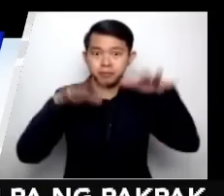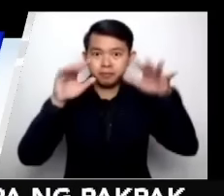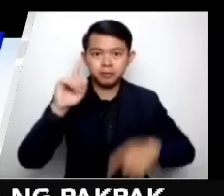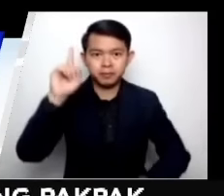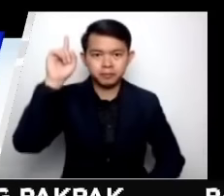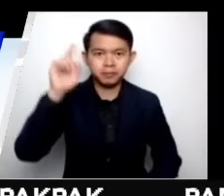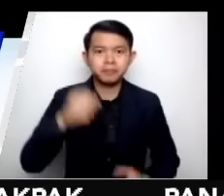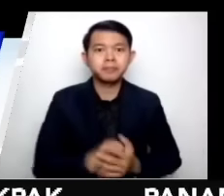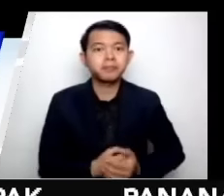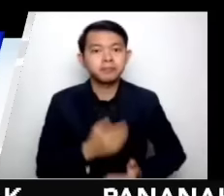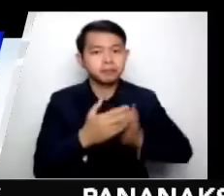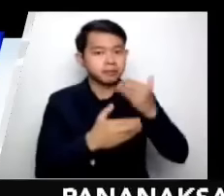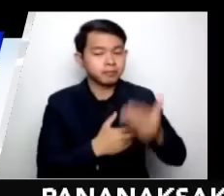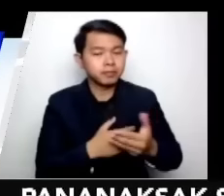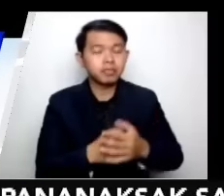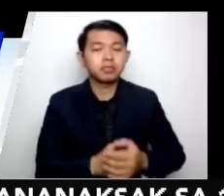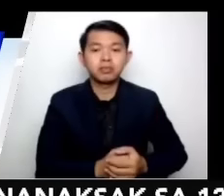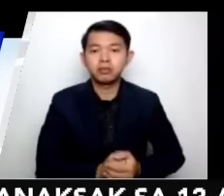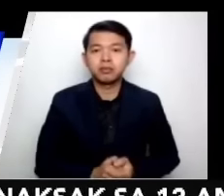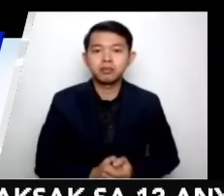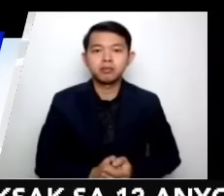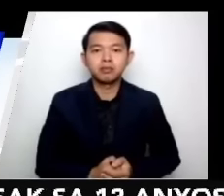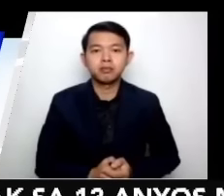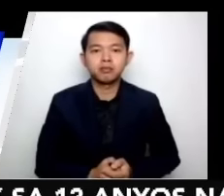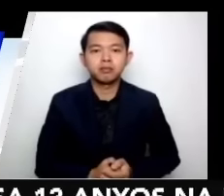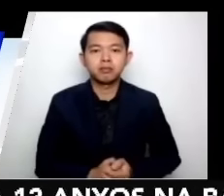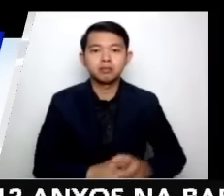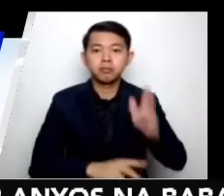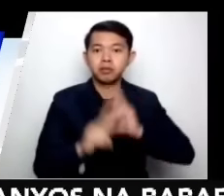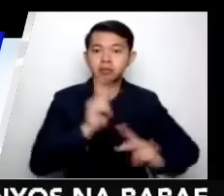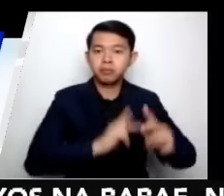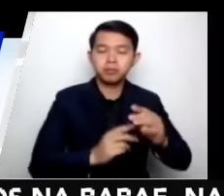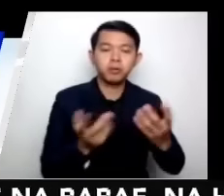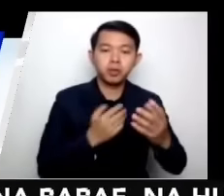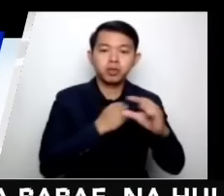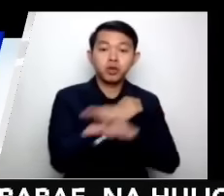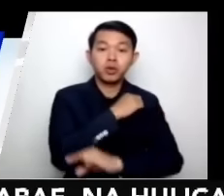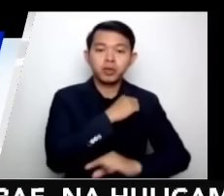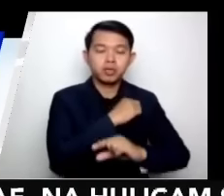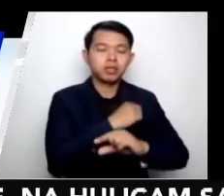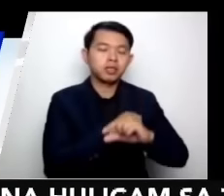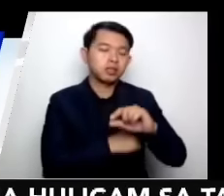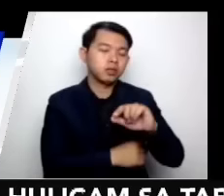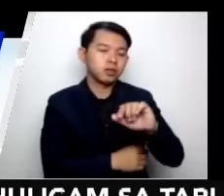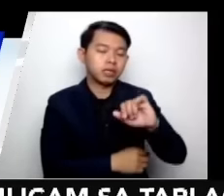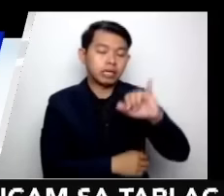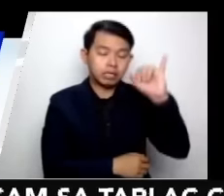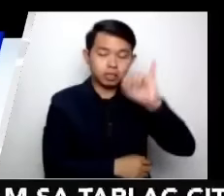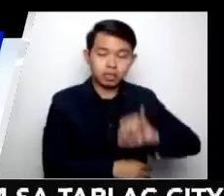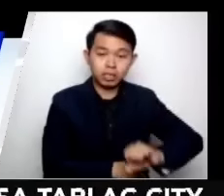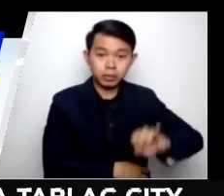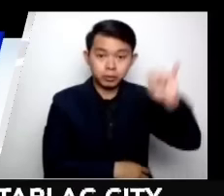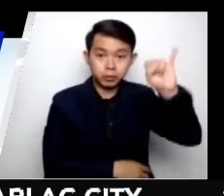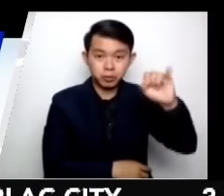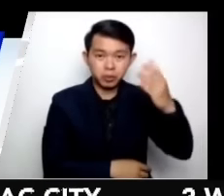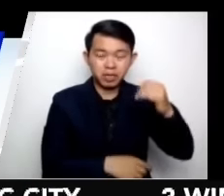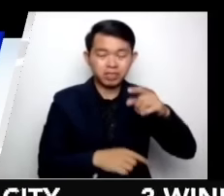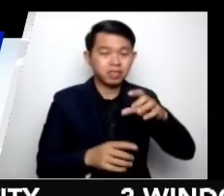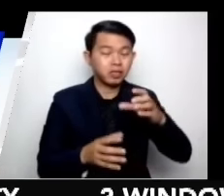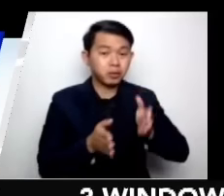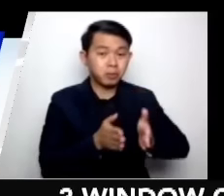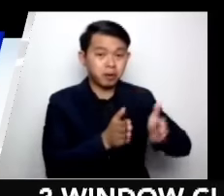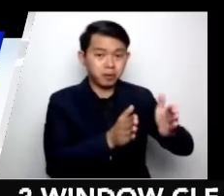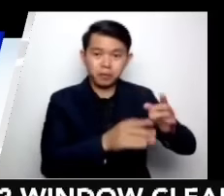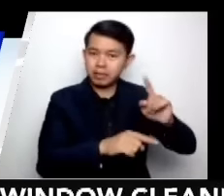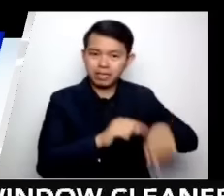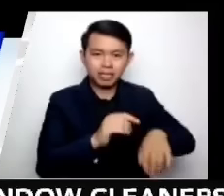Napilitan ang dumaan sa Hanging Bridge ang mga taga Quirino, Ilocos Sur. Hindi na kasi makadaan ang mga sasakyan sa spillway dahil sa pagtaas